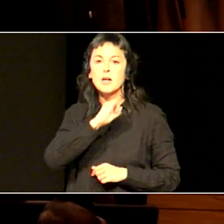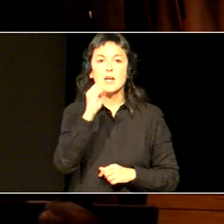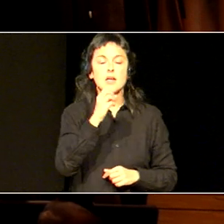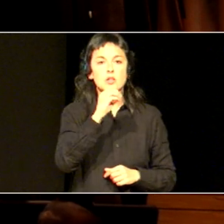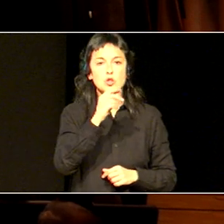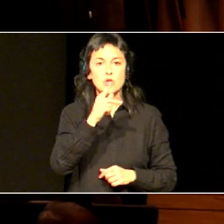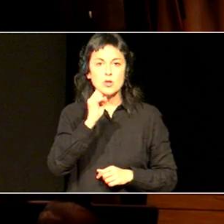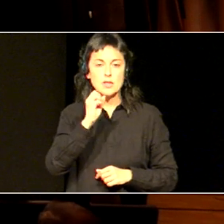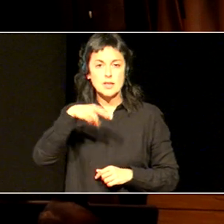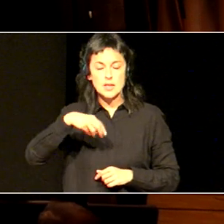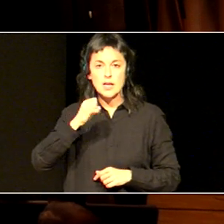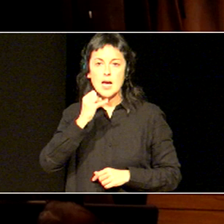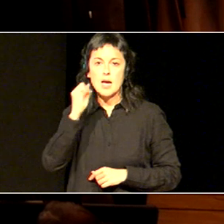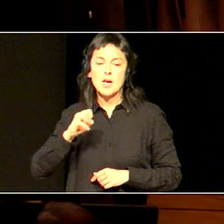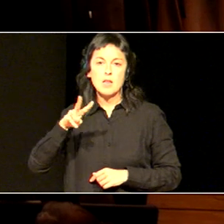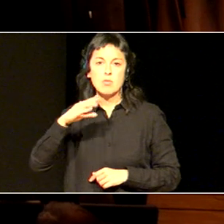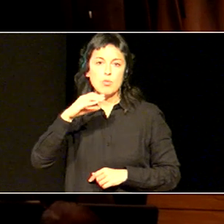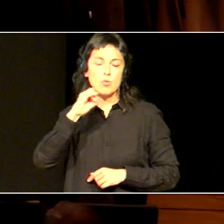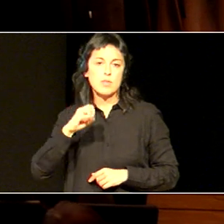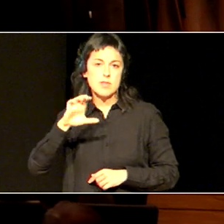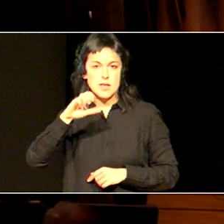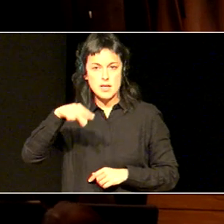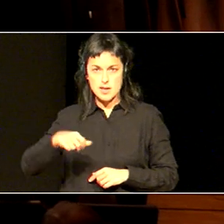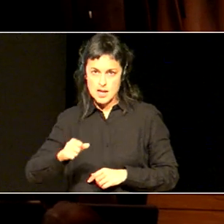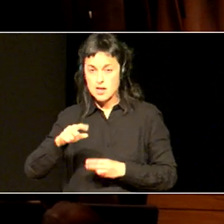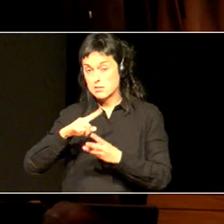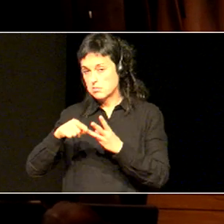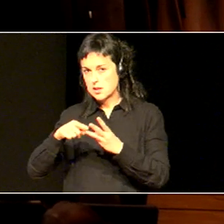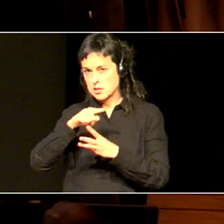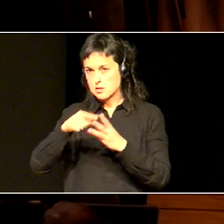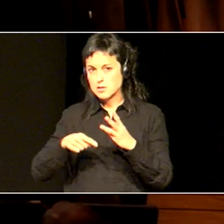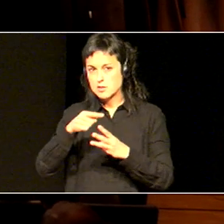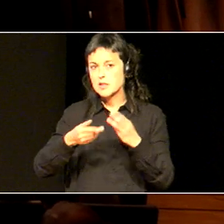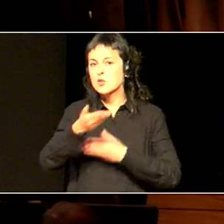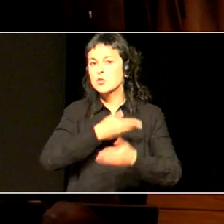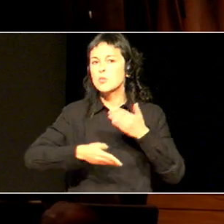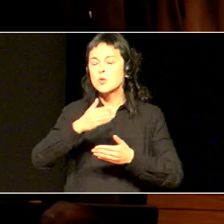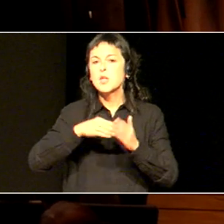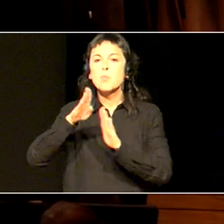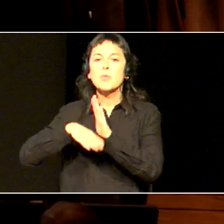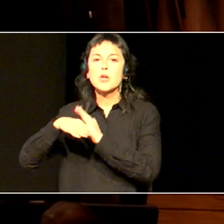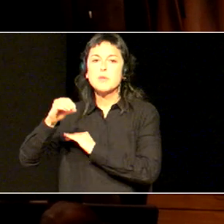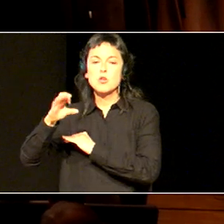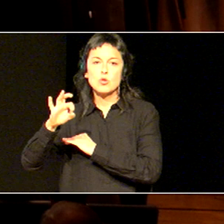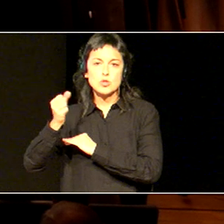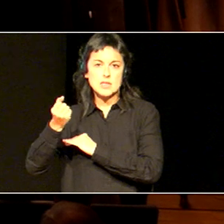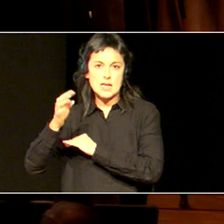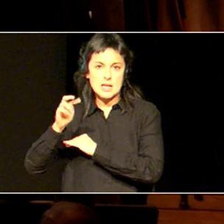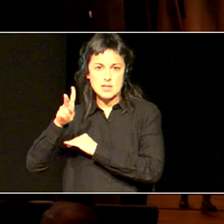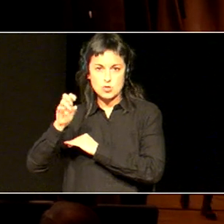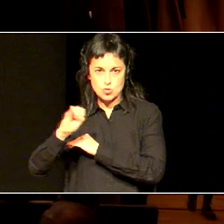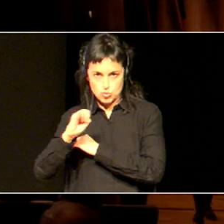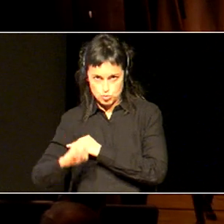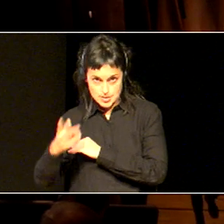Azuzenak eta Marisa kontatuko digute euren arteko elkarlana IPI solo arte eta osatuz programaren artean. Nahi zuenean, zuena da hitza.